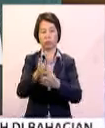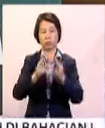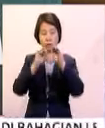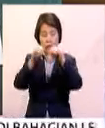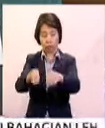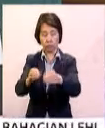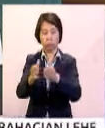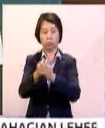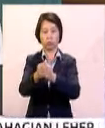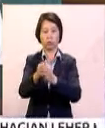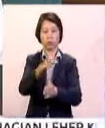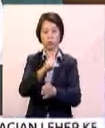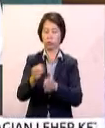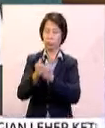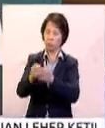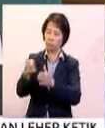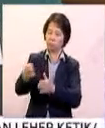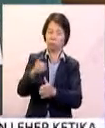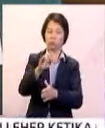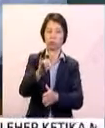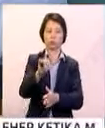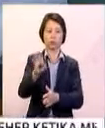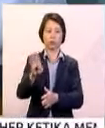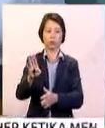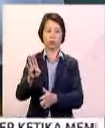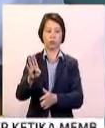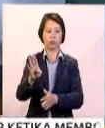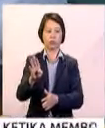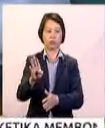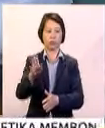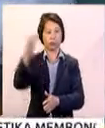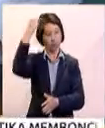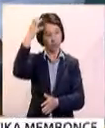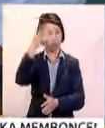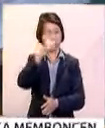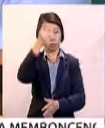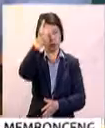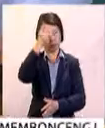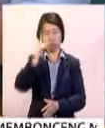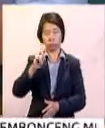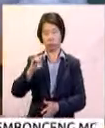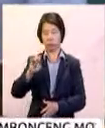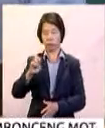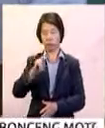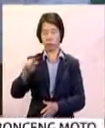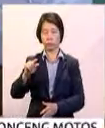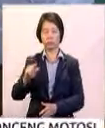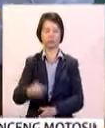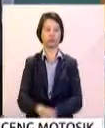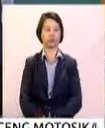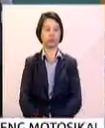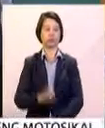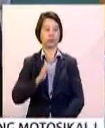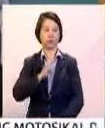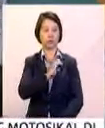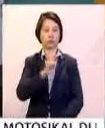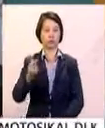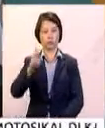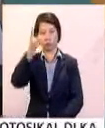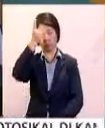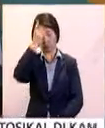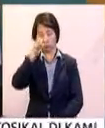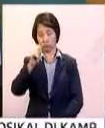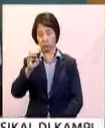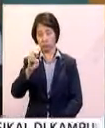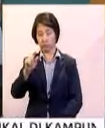kepimpinan yang amat berhormat dan datuk teng turut hadir exco kanan kerajaan Negeri Selangor Datuk teng